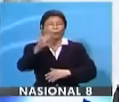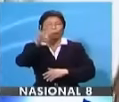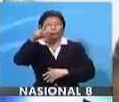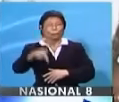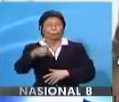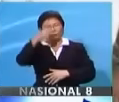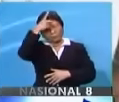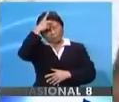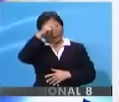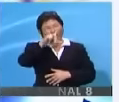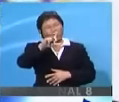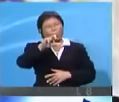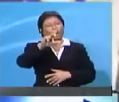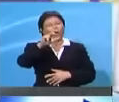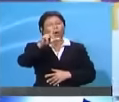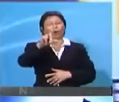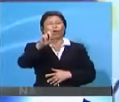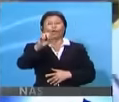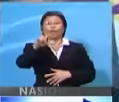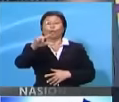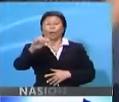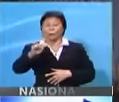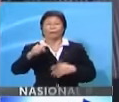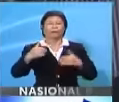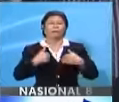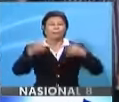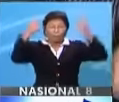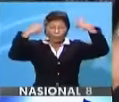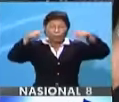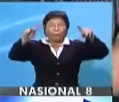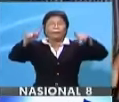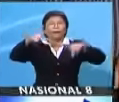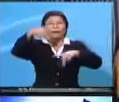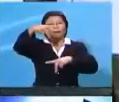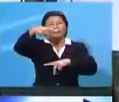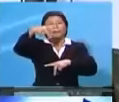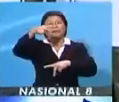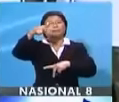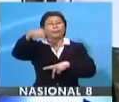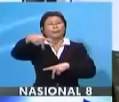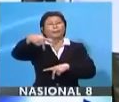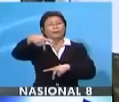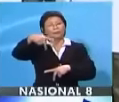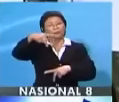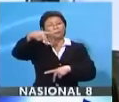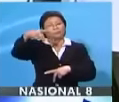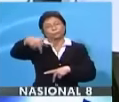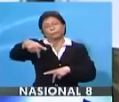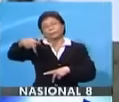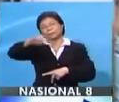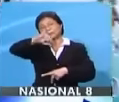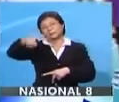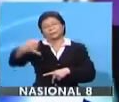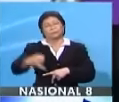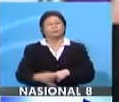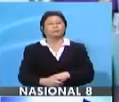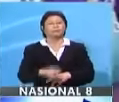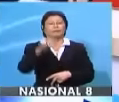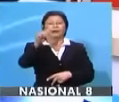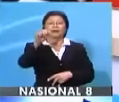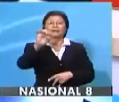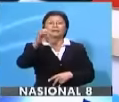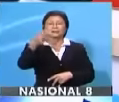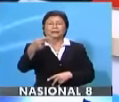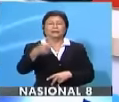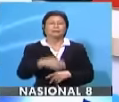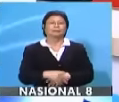Persekutuan, Datuk Loga Bala Mohan. Hadir sama Presiden Perbadanan Putrajaya, Tan Sri Dr. Asih Cik Mat.